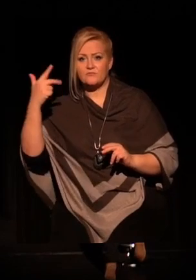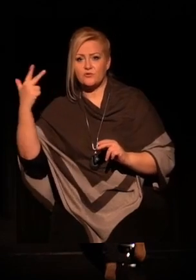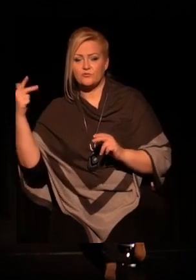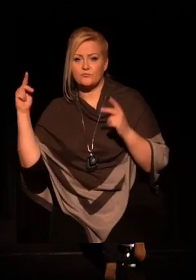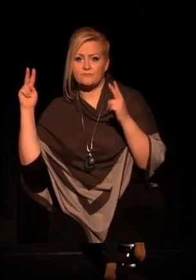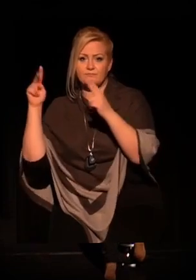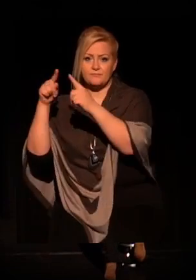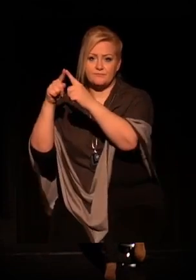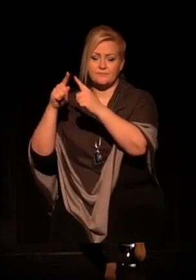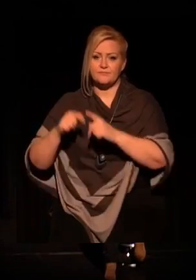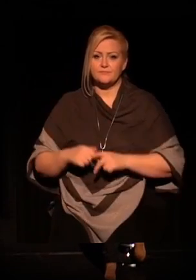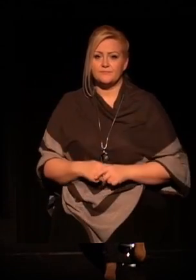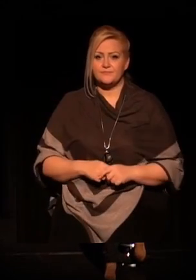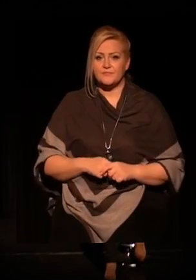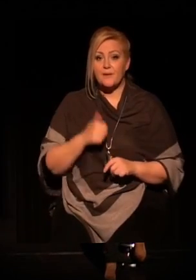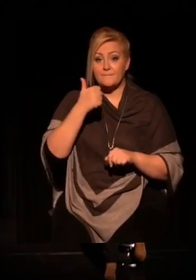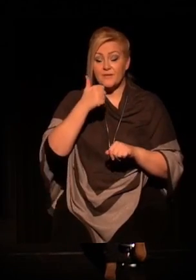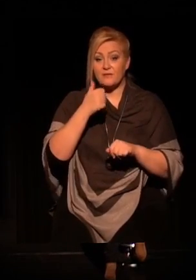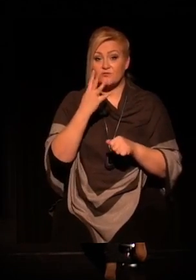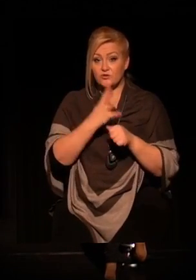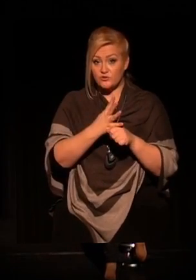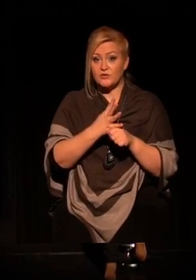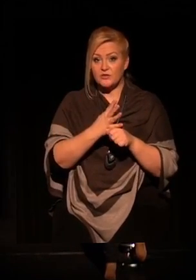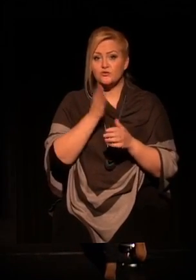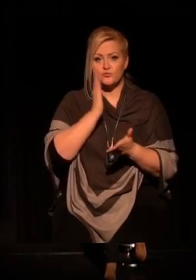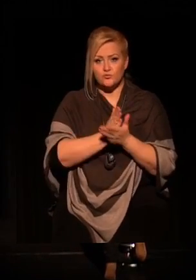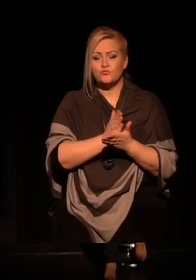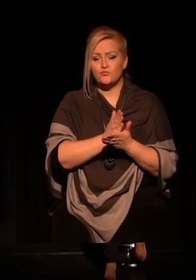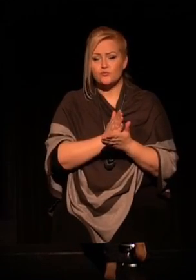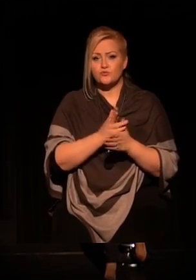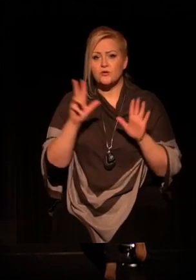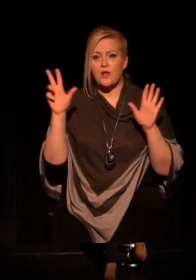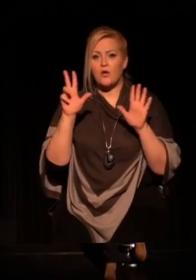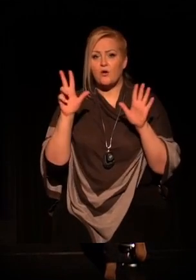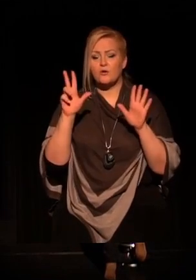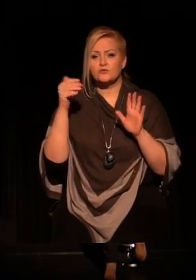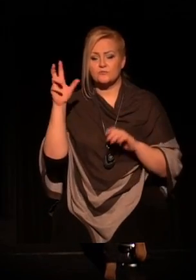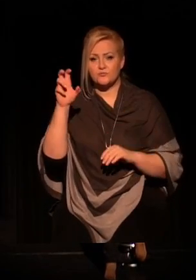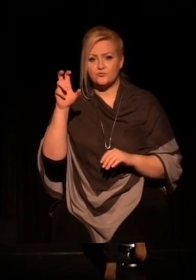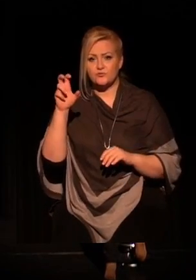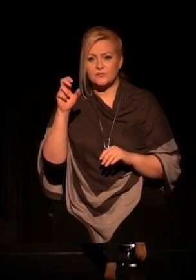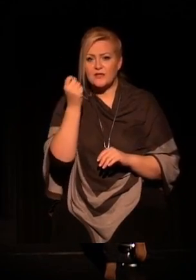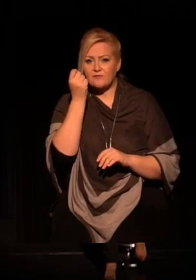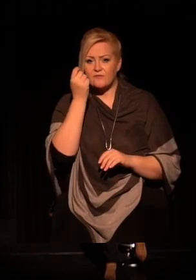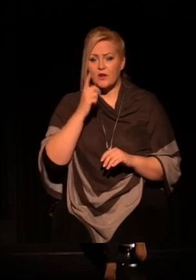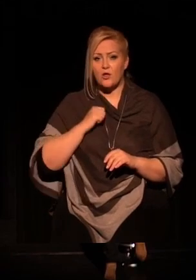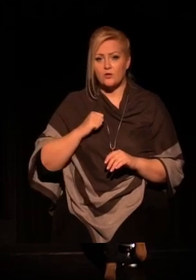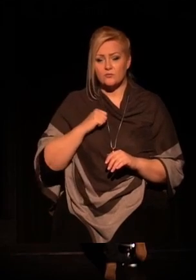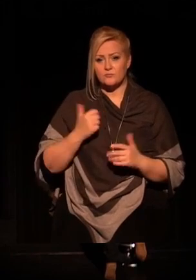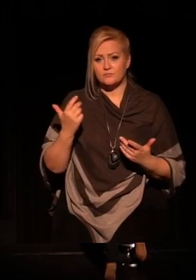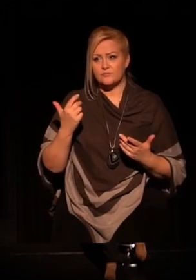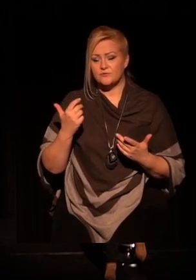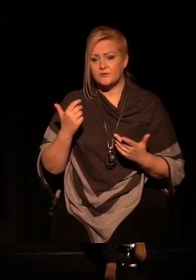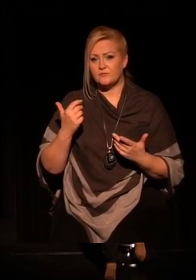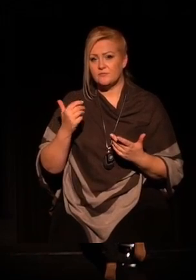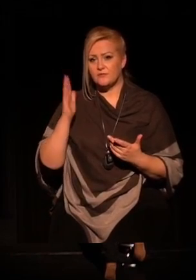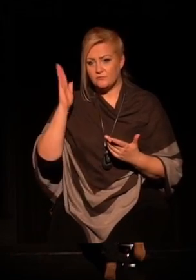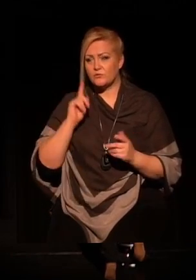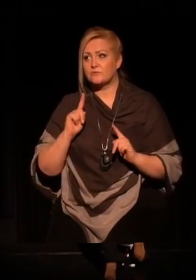tu widzieliście, o 1:40 wychodzimy i idziemy od razu na 8300, tam chwilę odpoczynku i na szczyt, czy